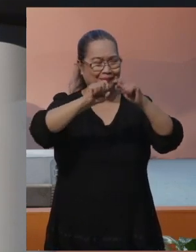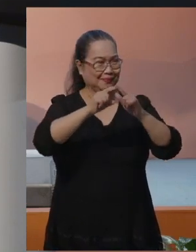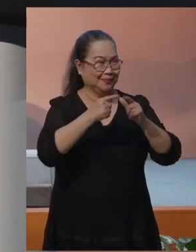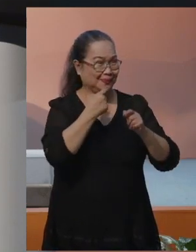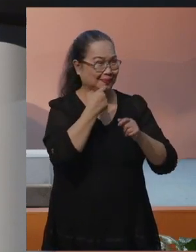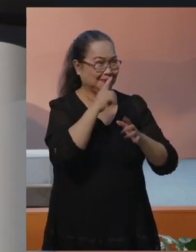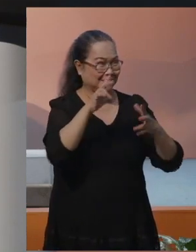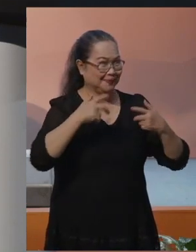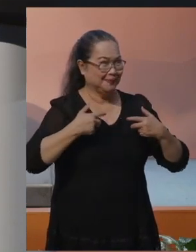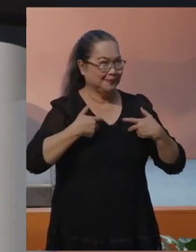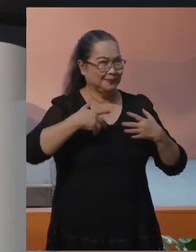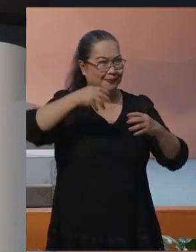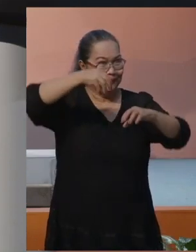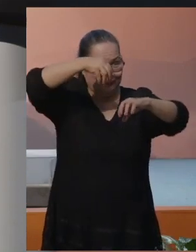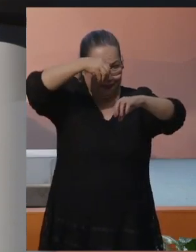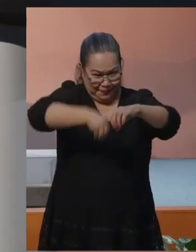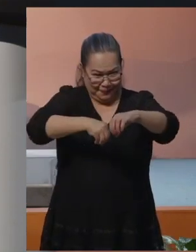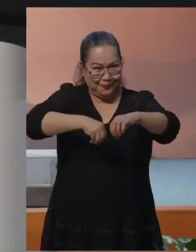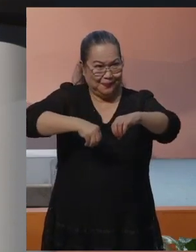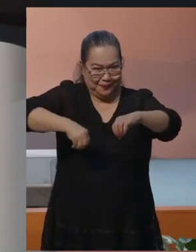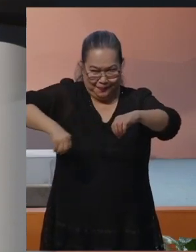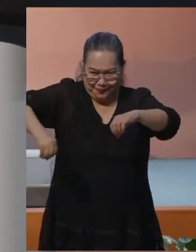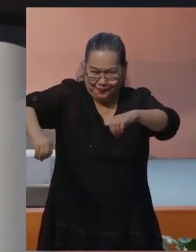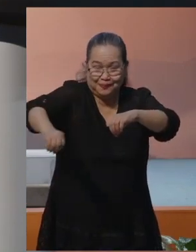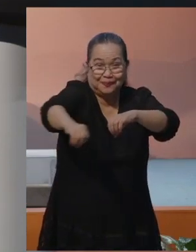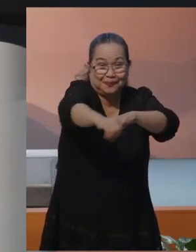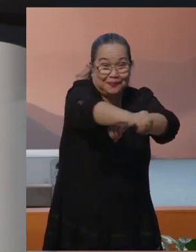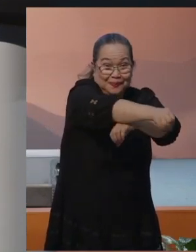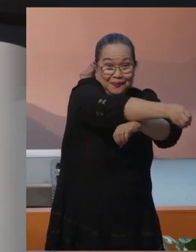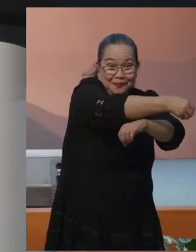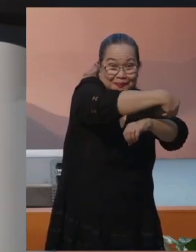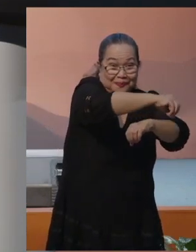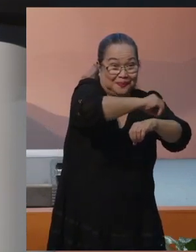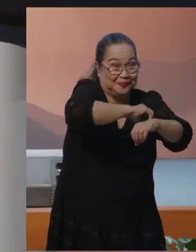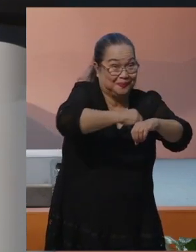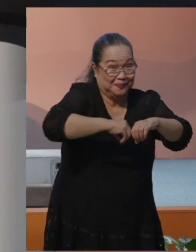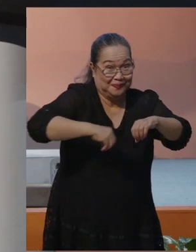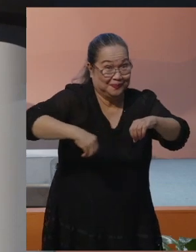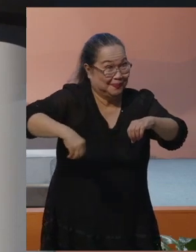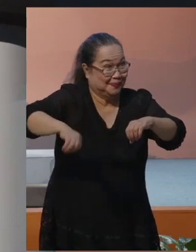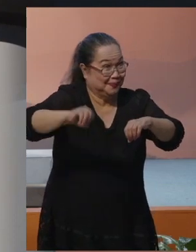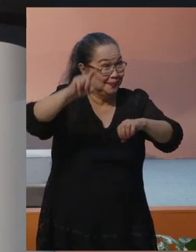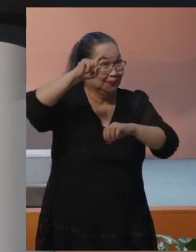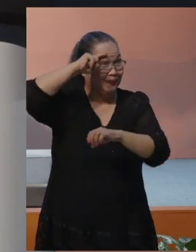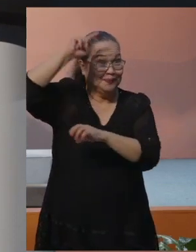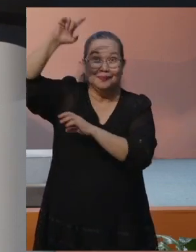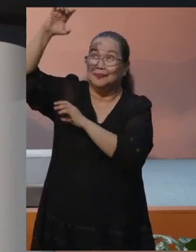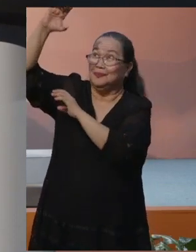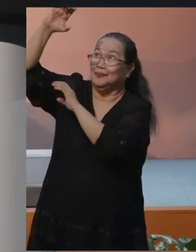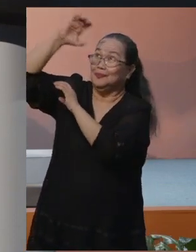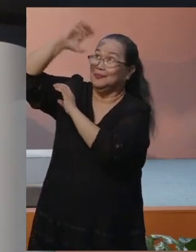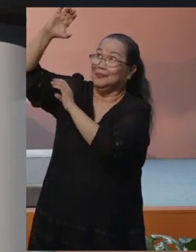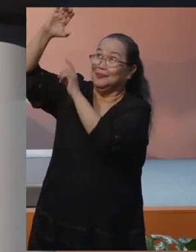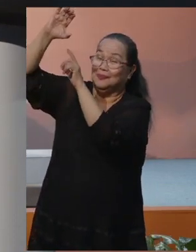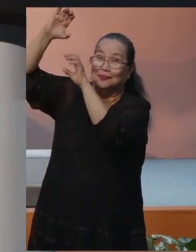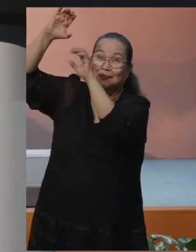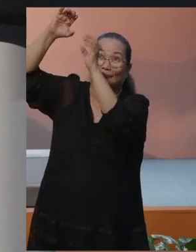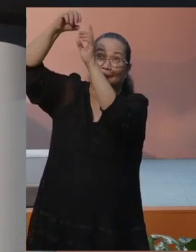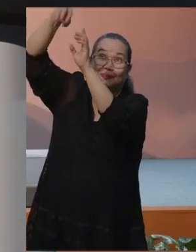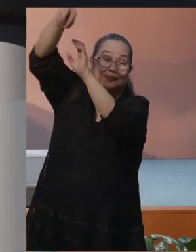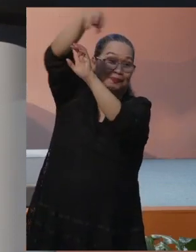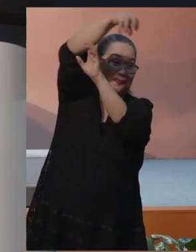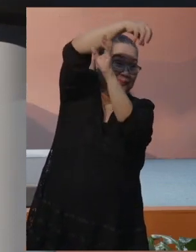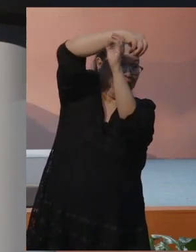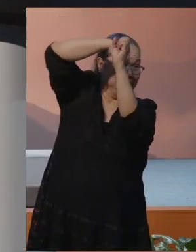na nagre-revolve ang earth around the sun. And the moon revolves around the earth.